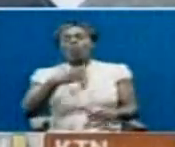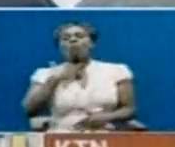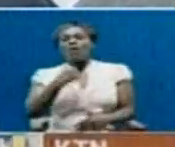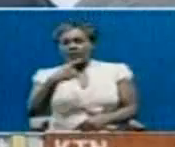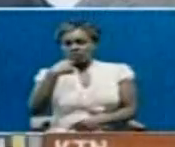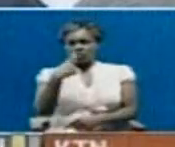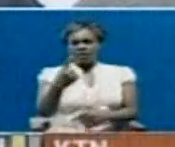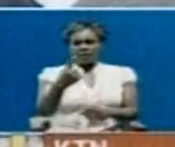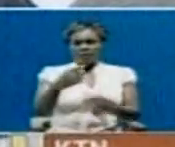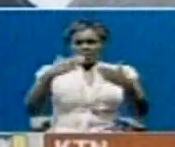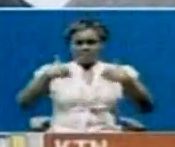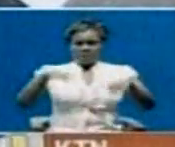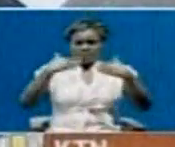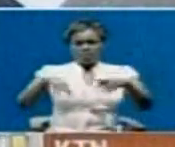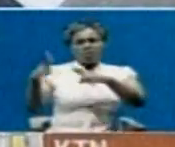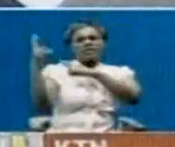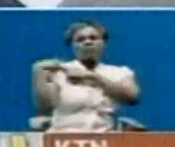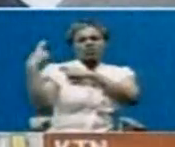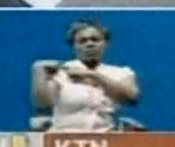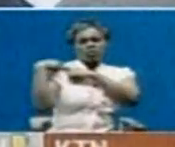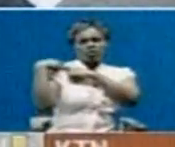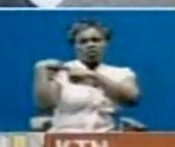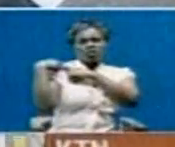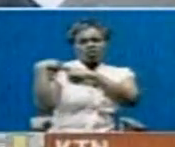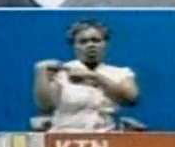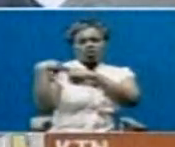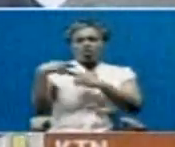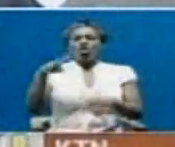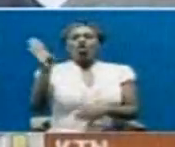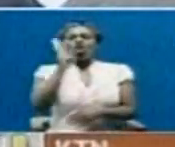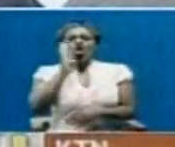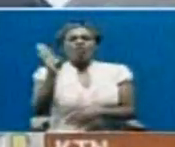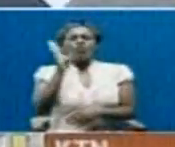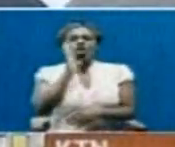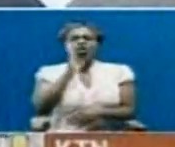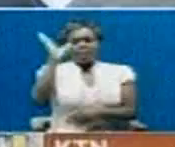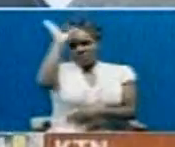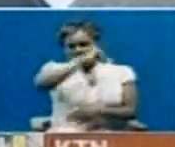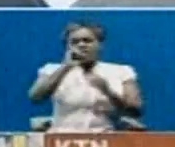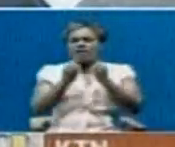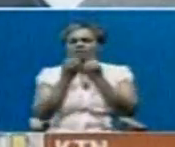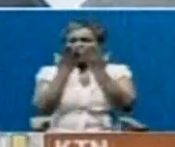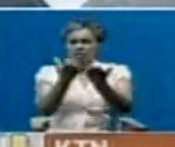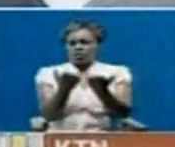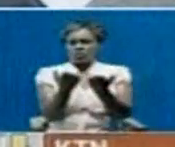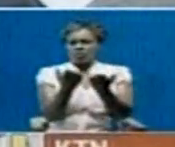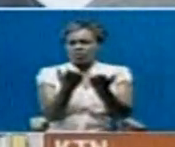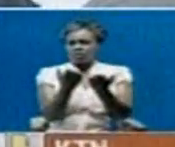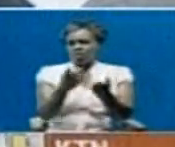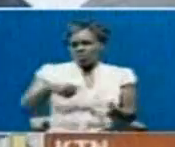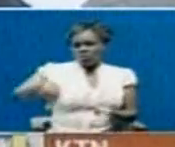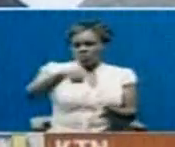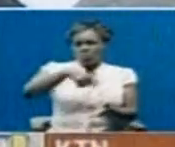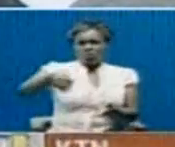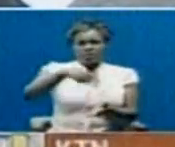to tell those responsible for this kind of misinformation that we